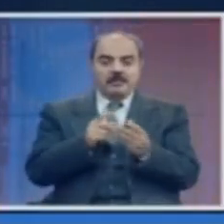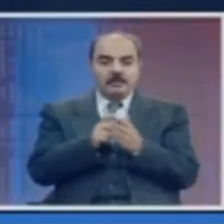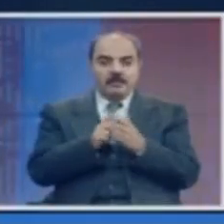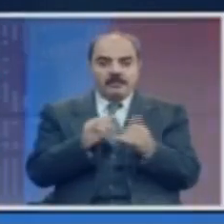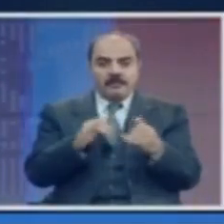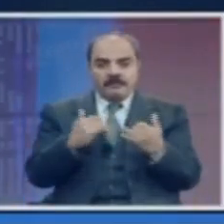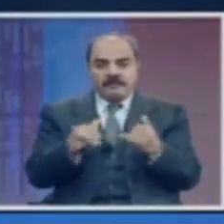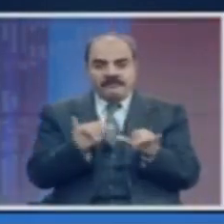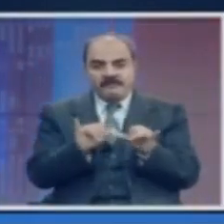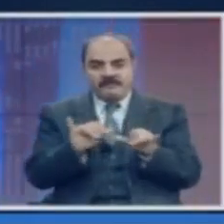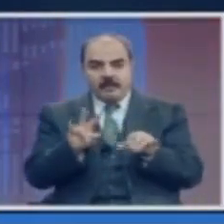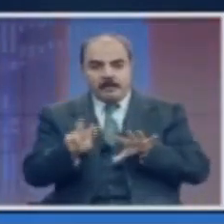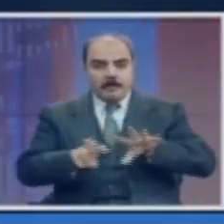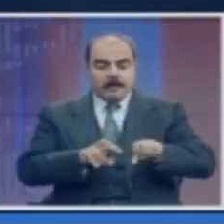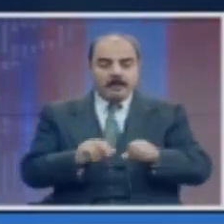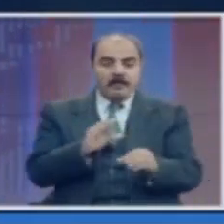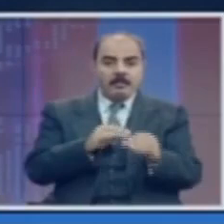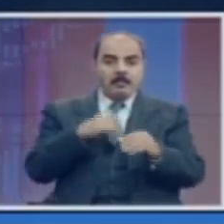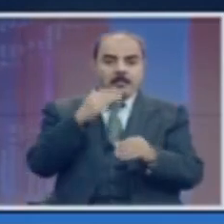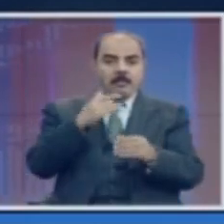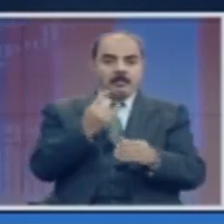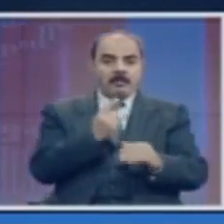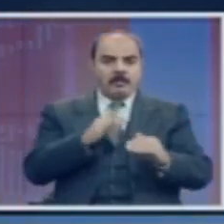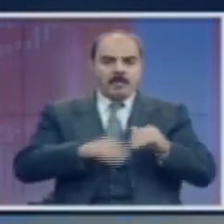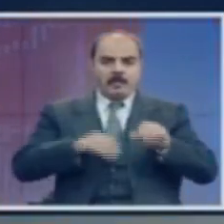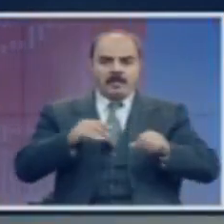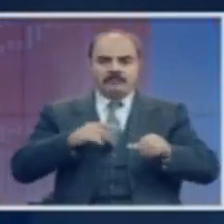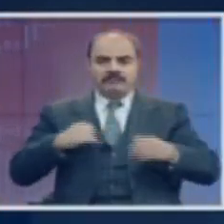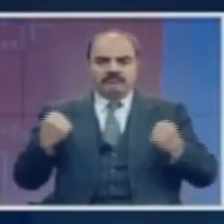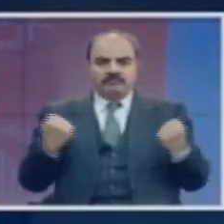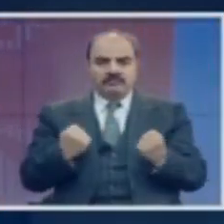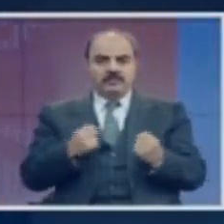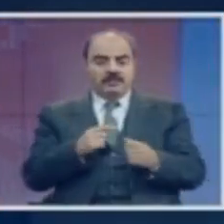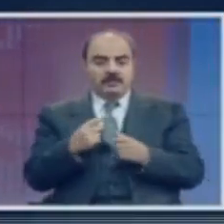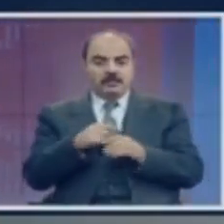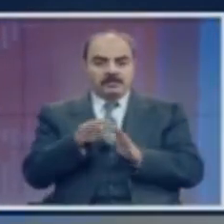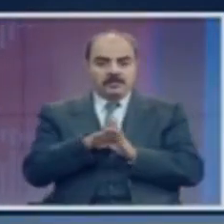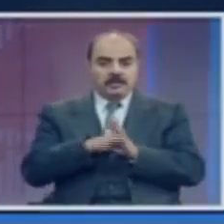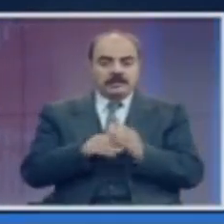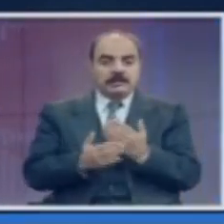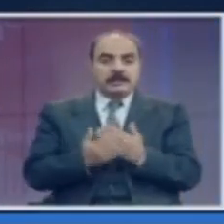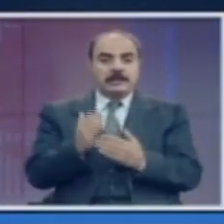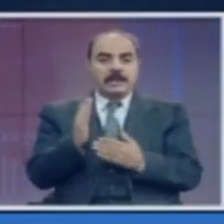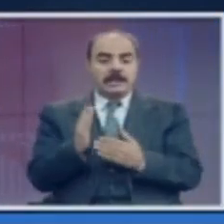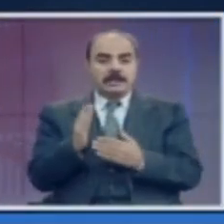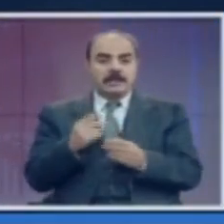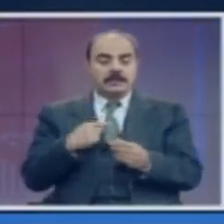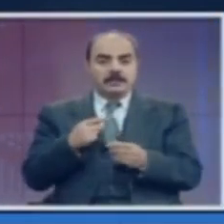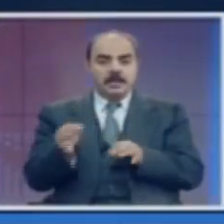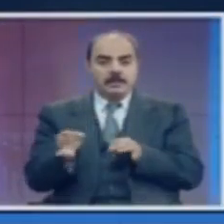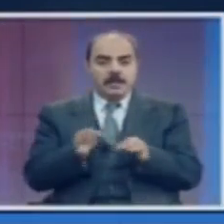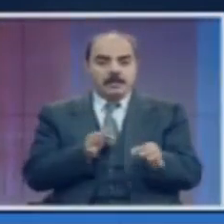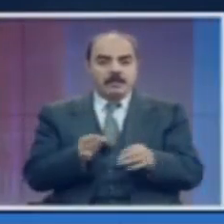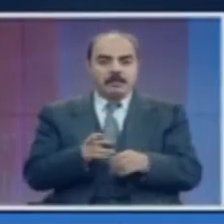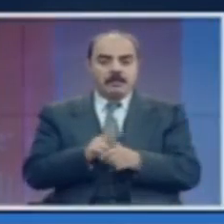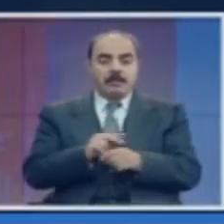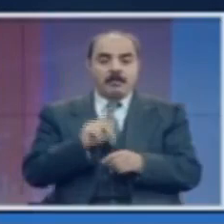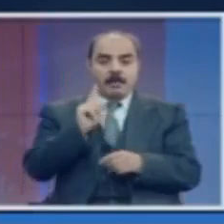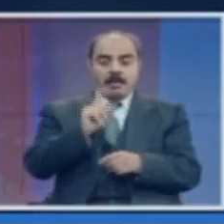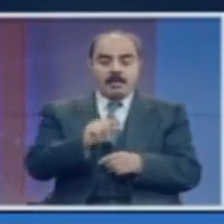أمنها، مشيرا إلى أن إعادة بناء السياسة الخارجية والأمن القومي سيمثل تحديا